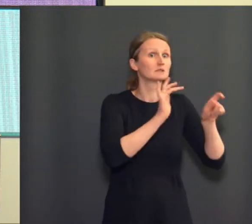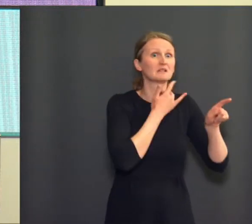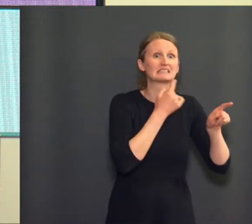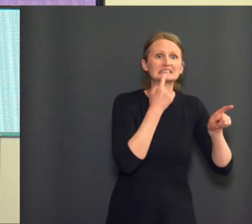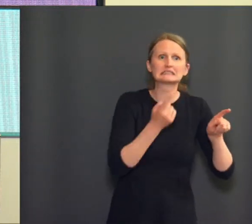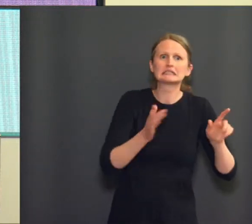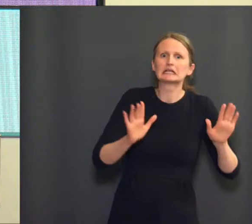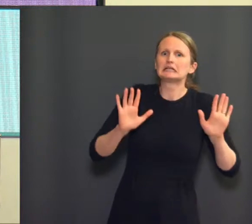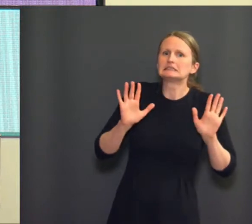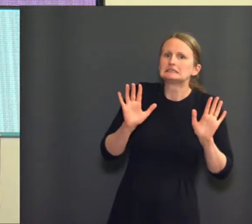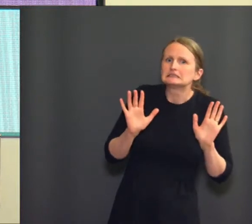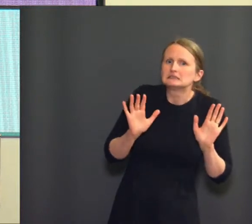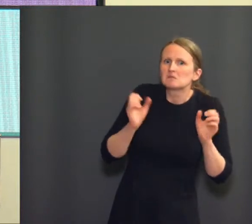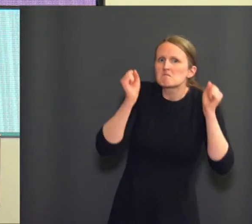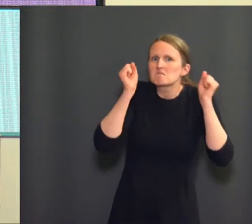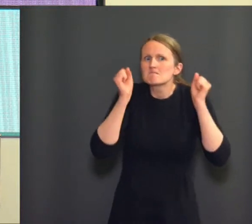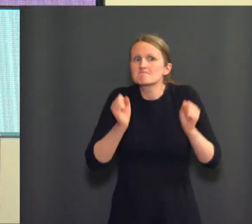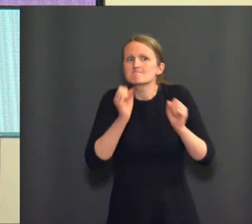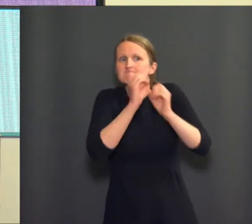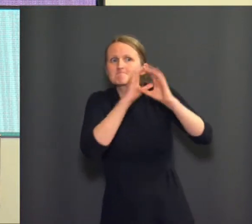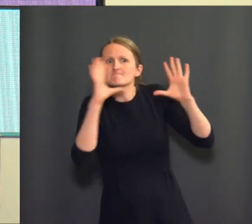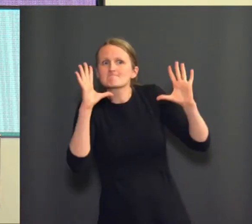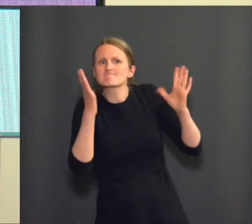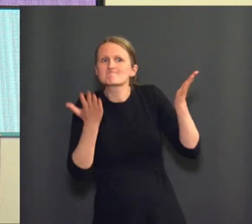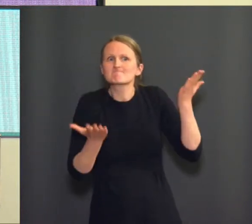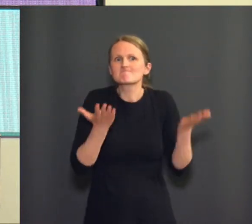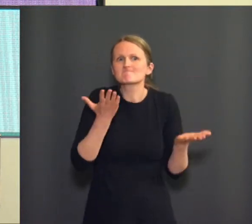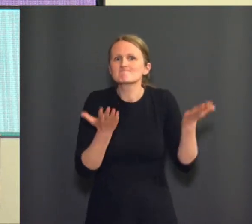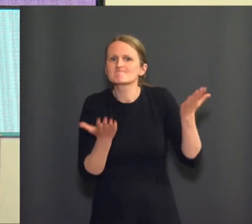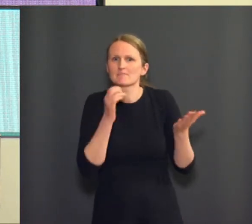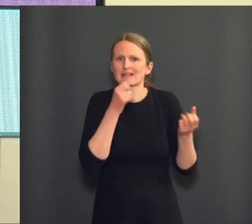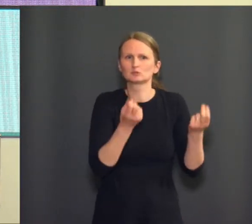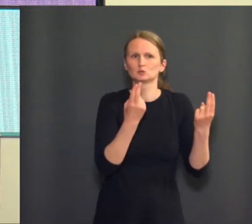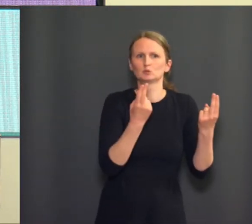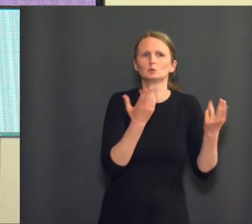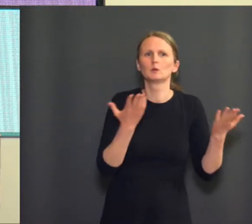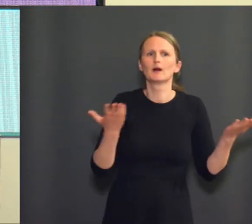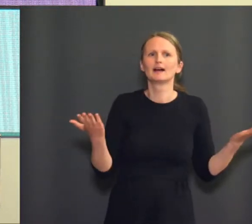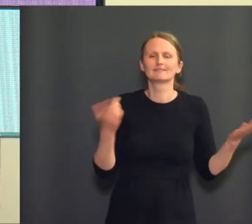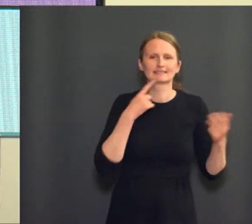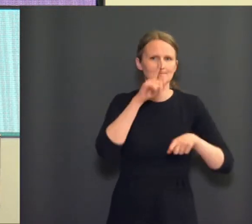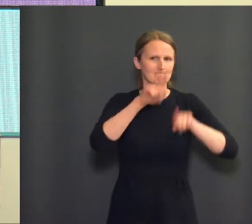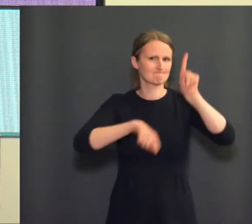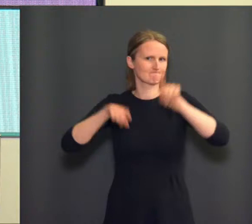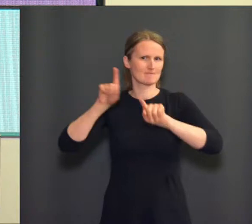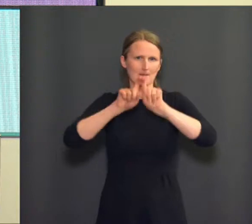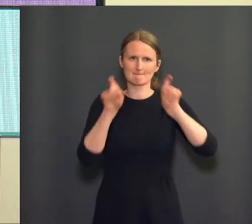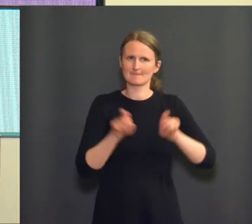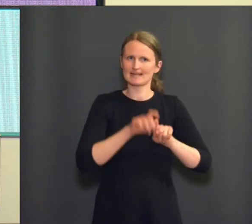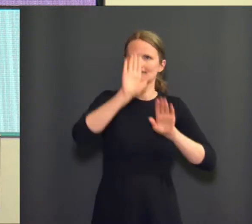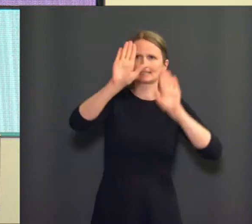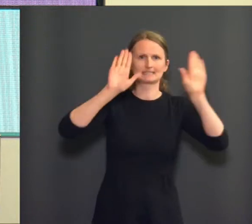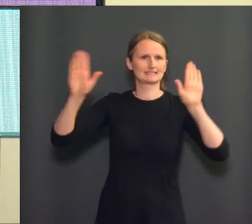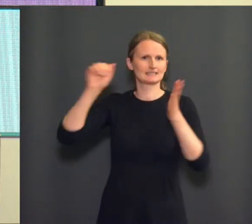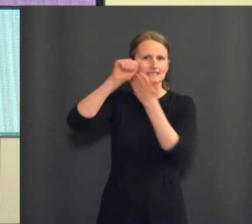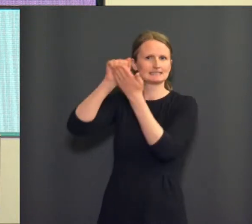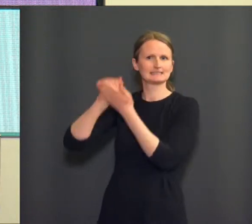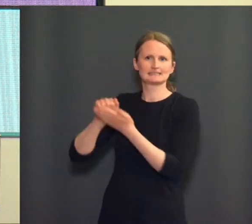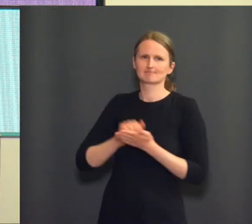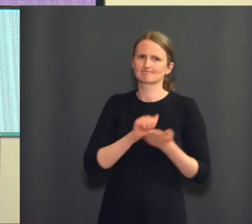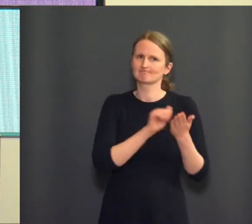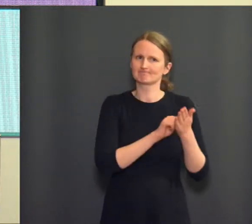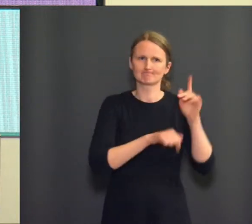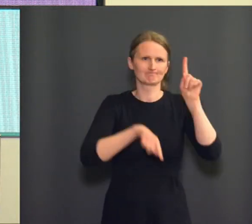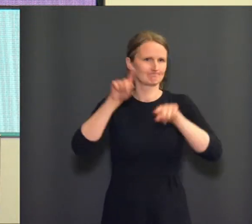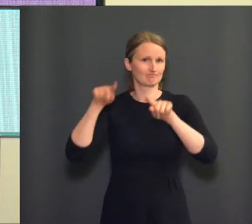les États, on a choisi une manière ou l'autre d'administrer la deuxième dose. En Belgique, nous avons décidé d'essayer d'avoir